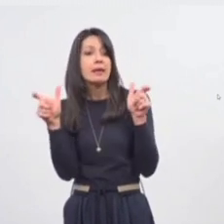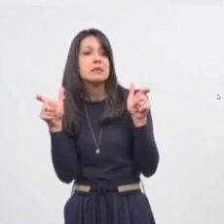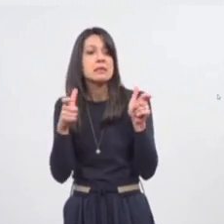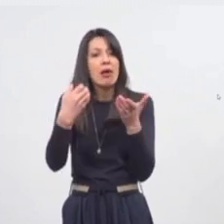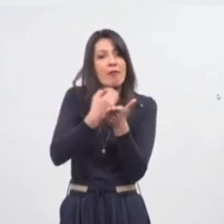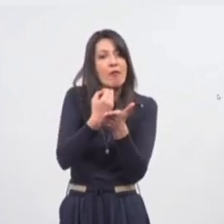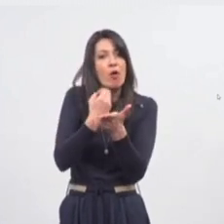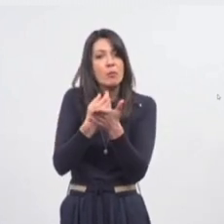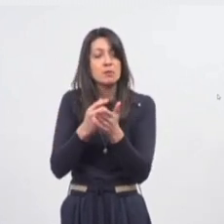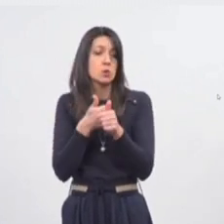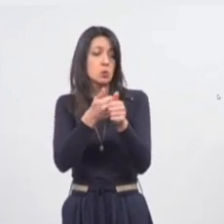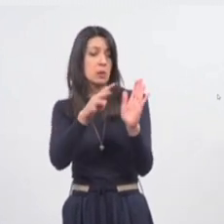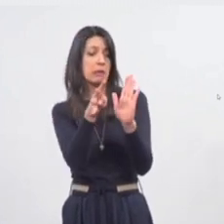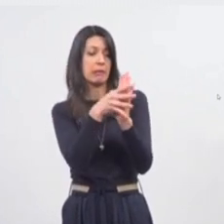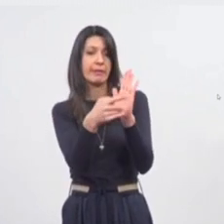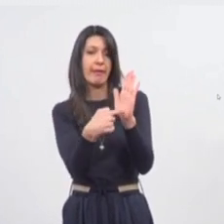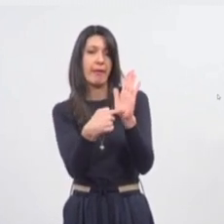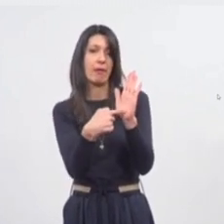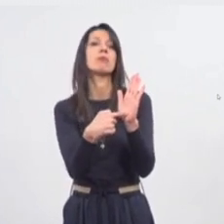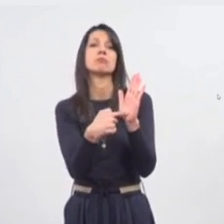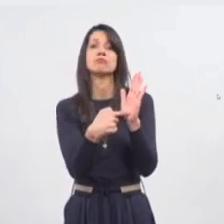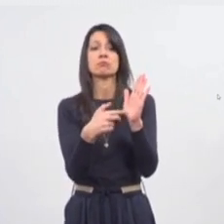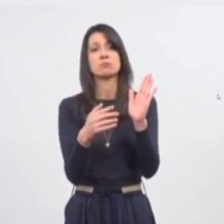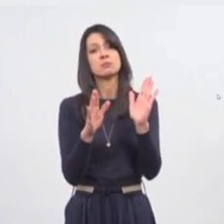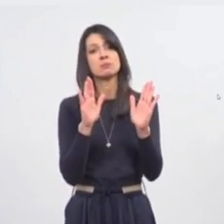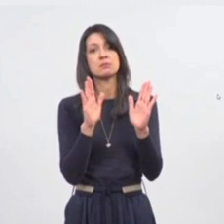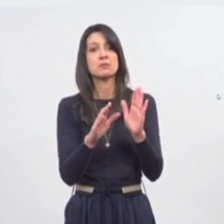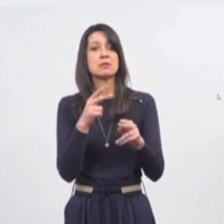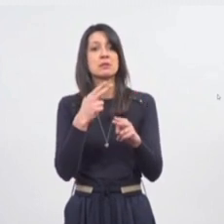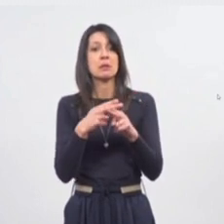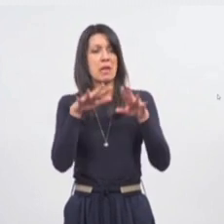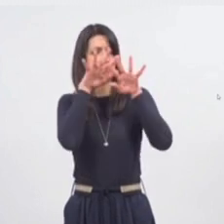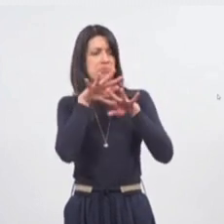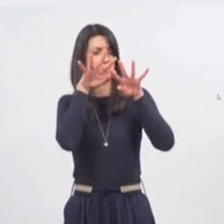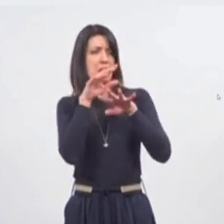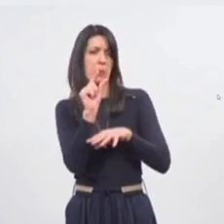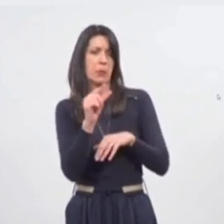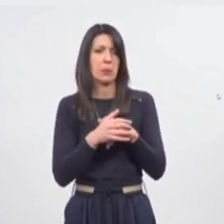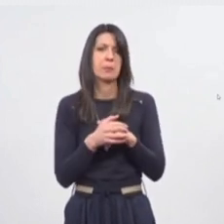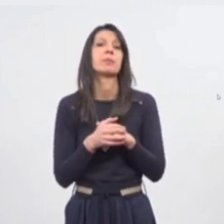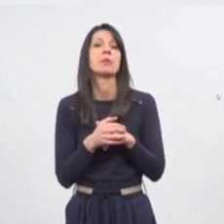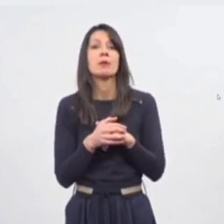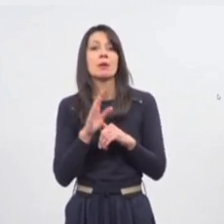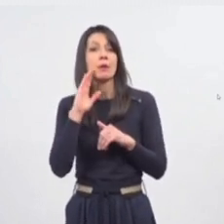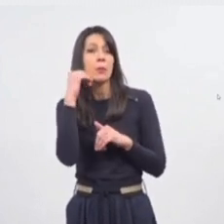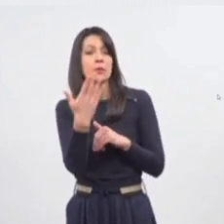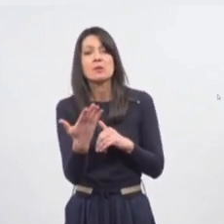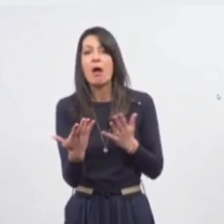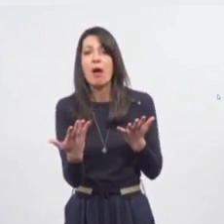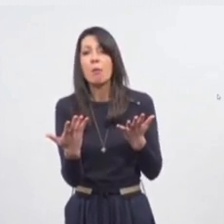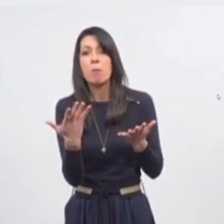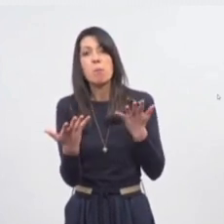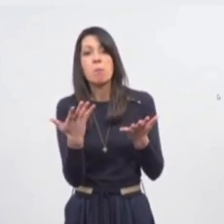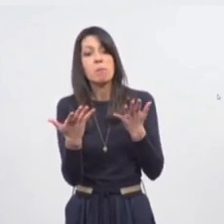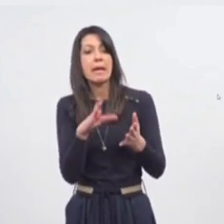de critères que nous allons qualifier d'opaques. Nous devons collectivement trouver des solutions pour éviter que